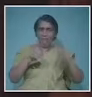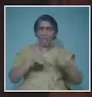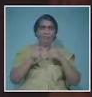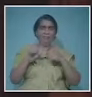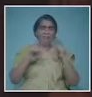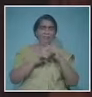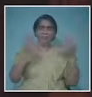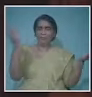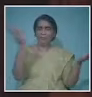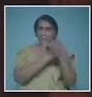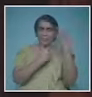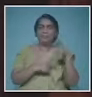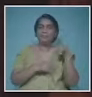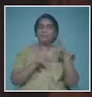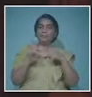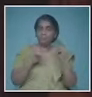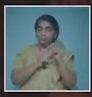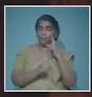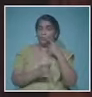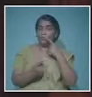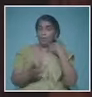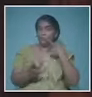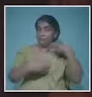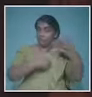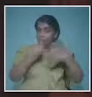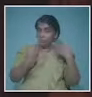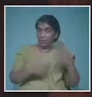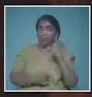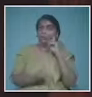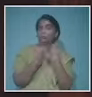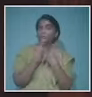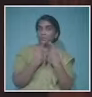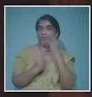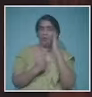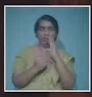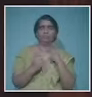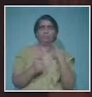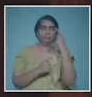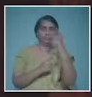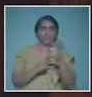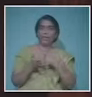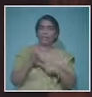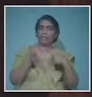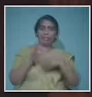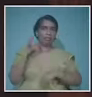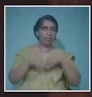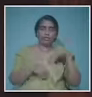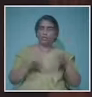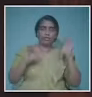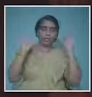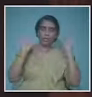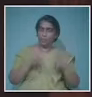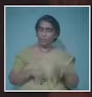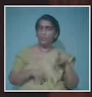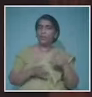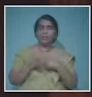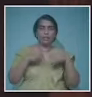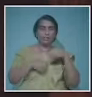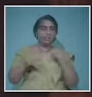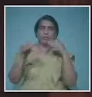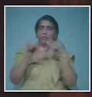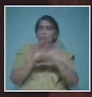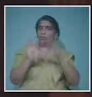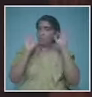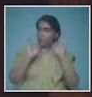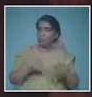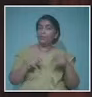ඇප්ලිකේෂන් දීලා තියෙනවා. ඇප්ලිකේෂන් කෝල් කරාට පස්සේ ඒක පරීක්ෂණය කරන්නේ ස්වාධීනව. දේශපාලනයෙන් සම්පූර්ණයෙන්ම තොරයි. දේශපාලන මැදිහත්වීමක් නැහැ